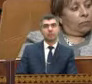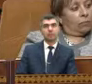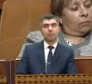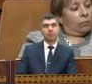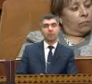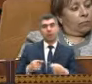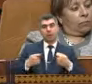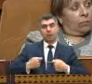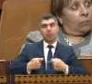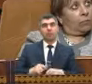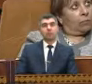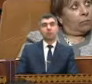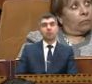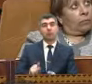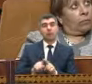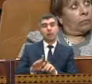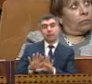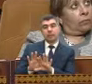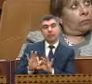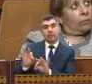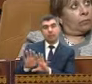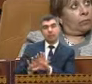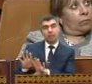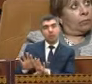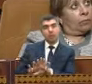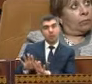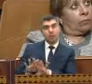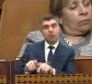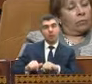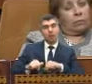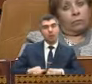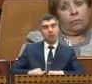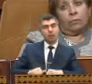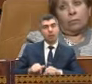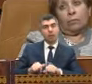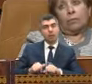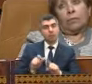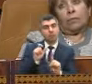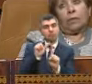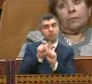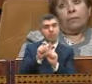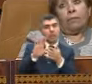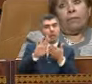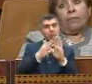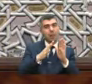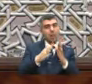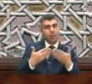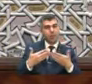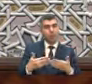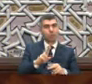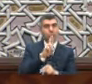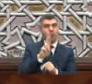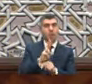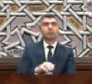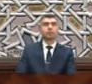سيد الرئيس، على التدابير التي كتخذها وزارتكم من أجل حماية البيئة، نسائلكم اليوم.